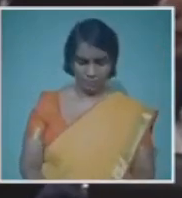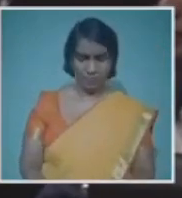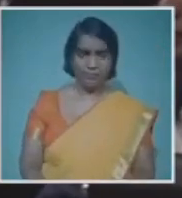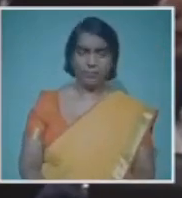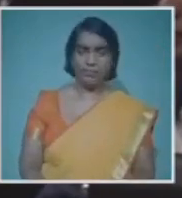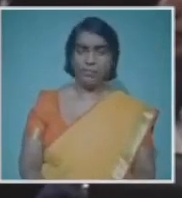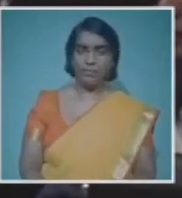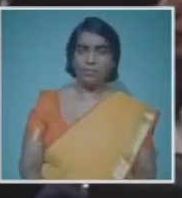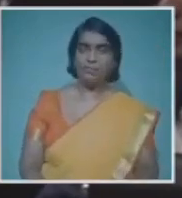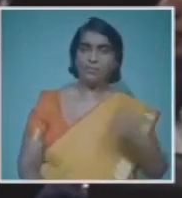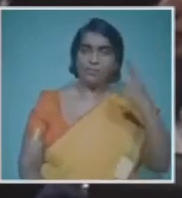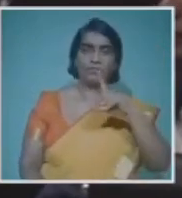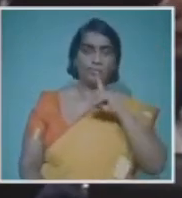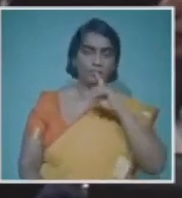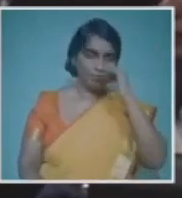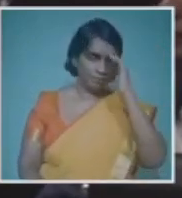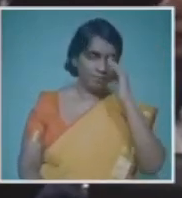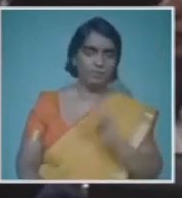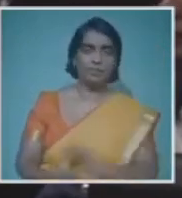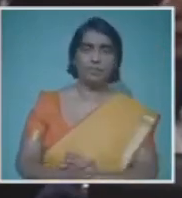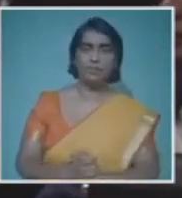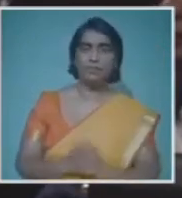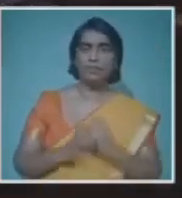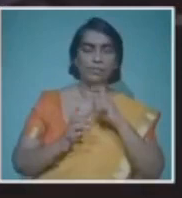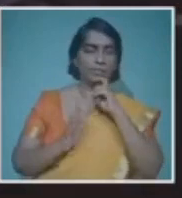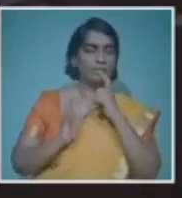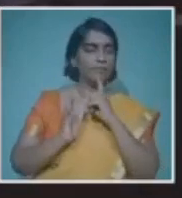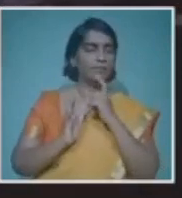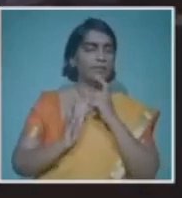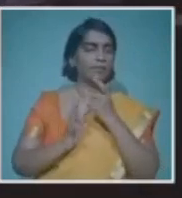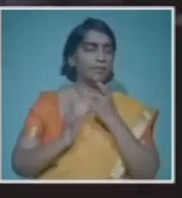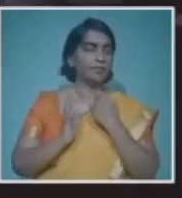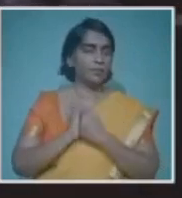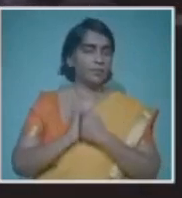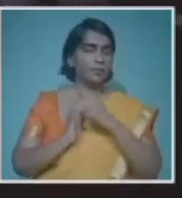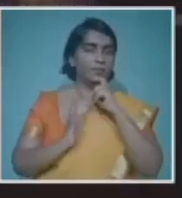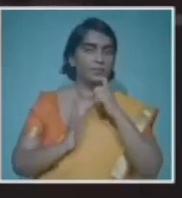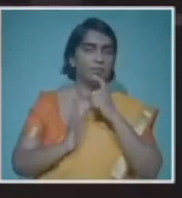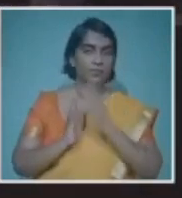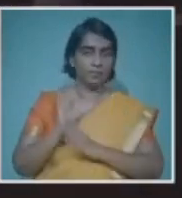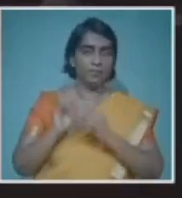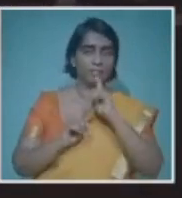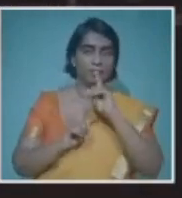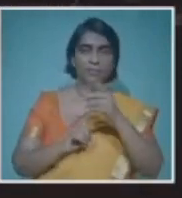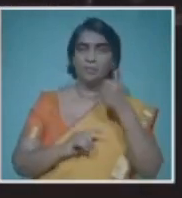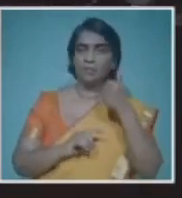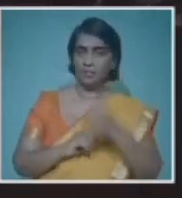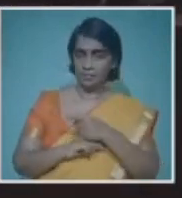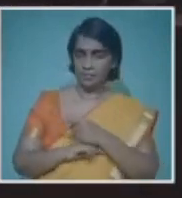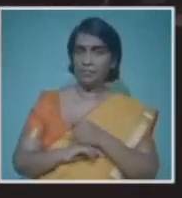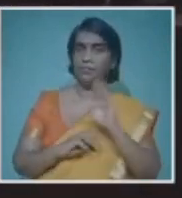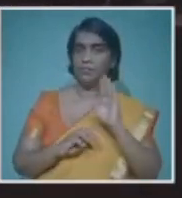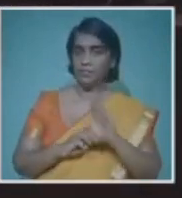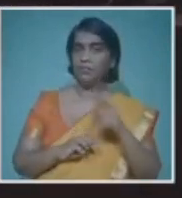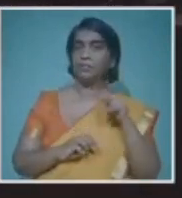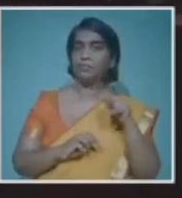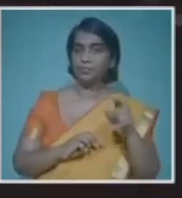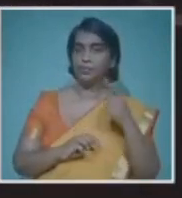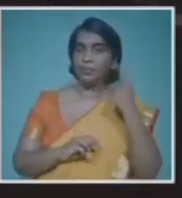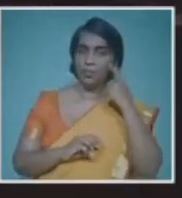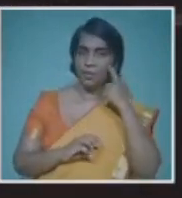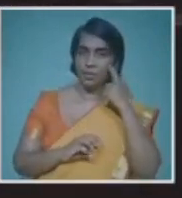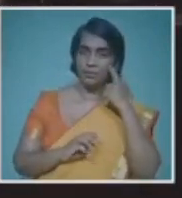යෝජකතානායකතුමනි, විමල් වීරවංශමැතිතුමා, අර අධිකරණ මැතිතුමා කියන කාරණේ ඉතා වැදගත්. නමුත් ඔබතුමා දන්නවා